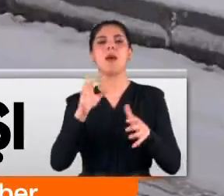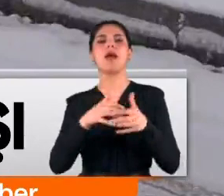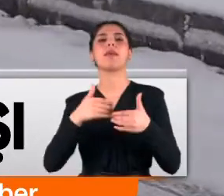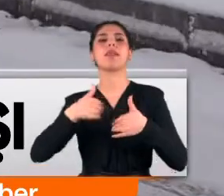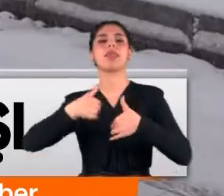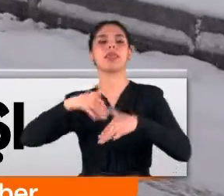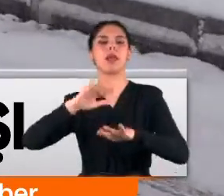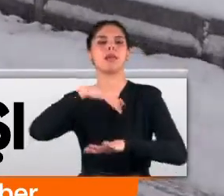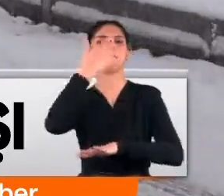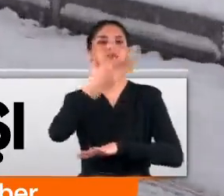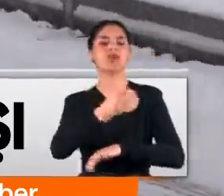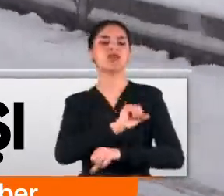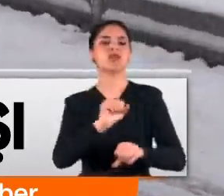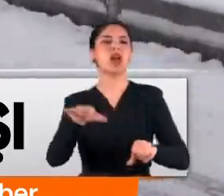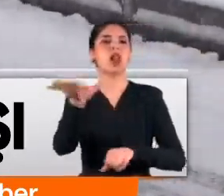değildi.